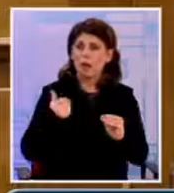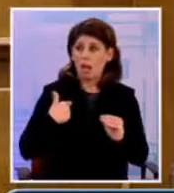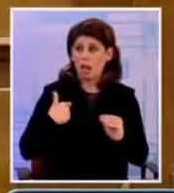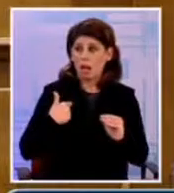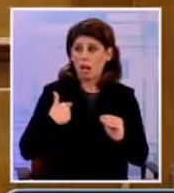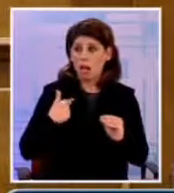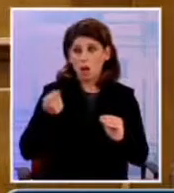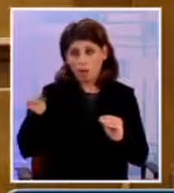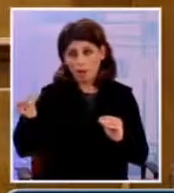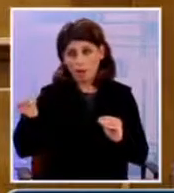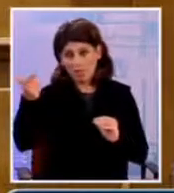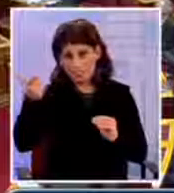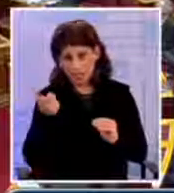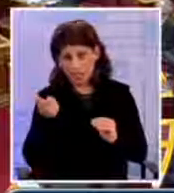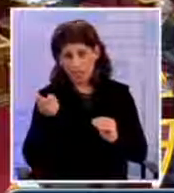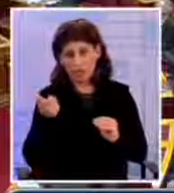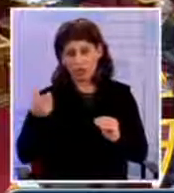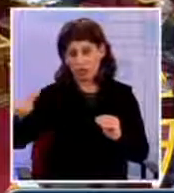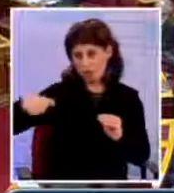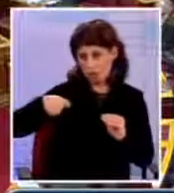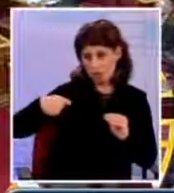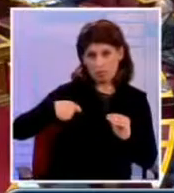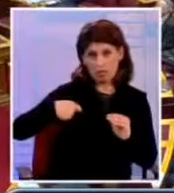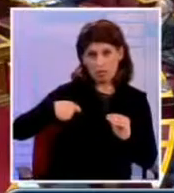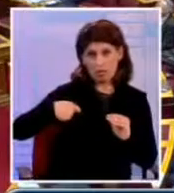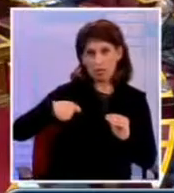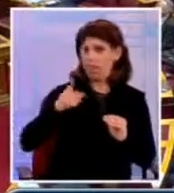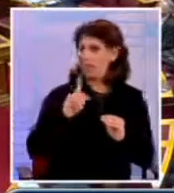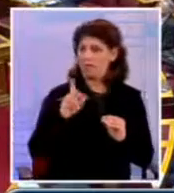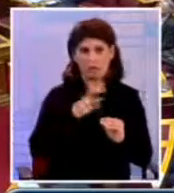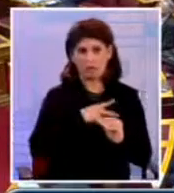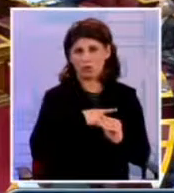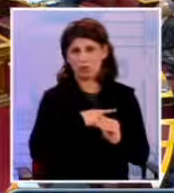χρωστάμε, λόγω των δανειακών συμβάσεων, μας χρωστάνε, διότι δεν είναι σωστό.